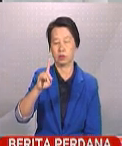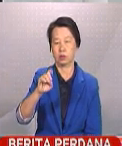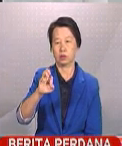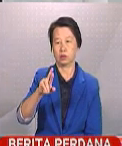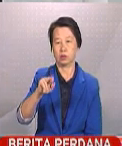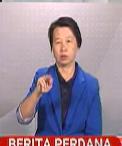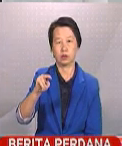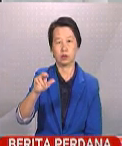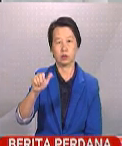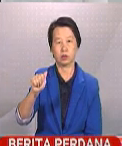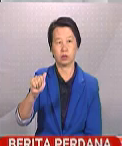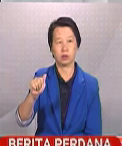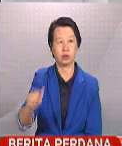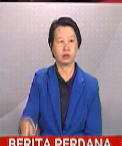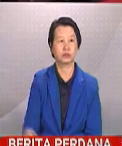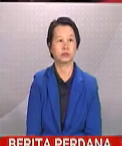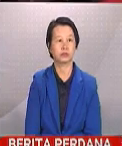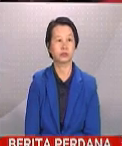Krishnasamy.